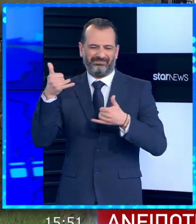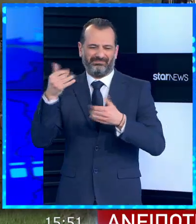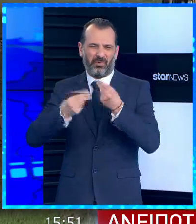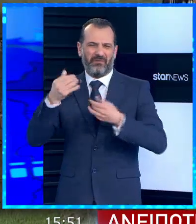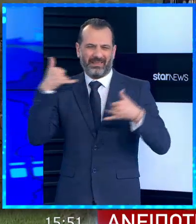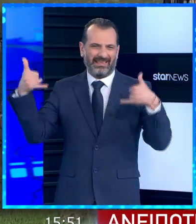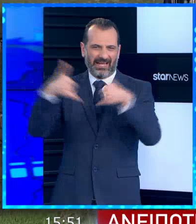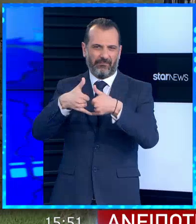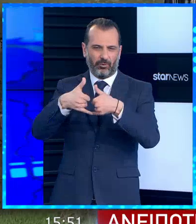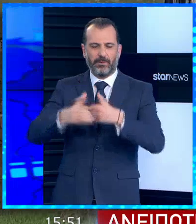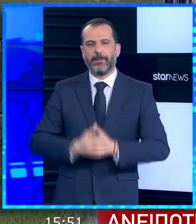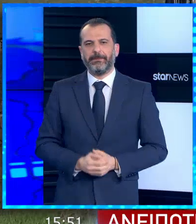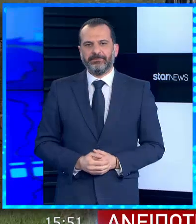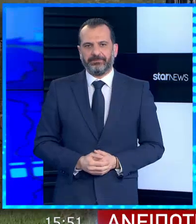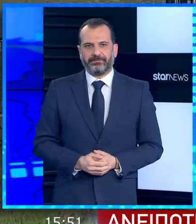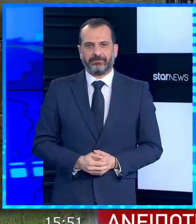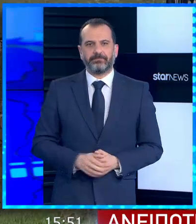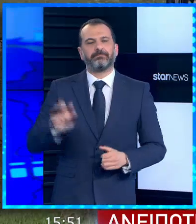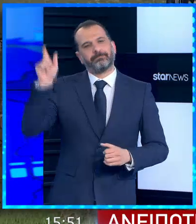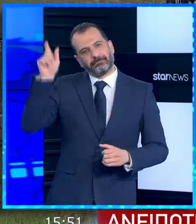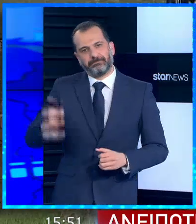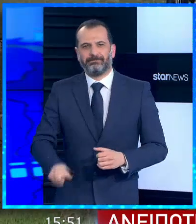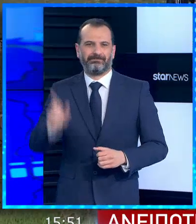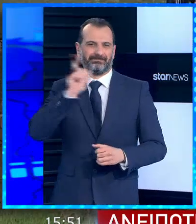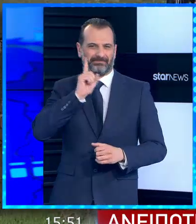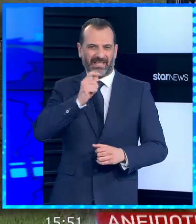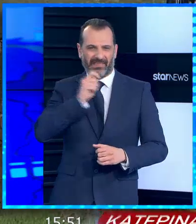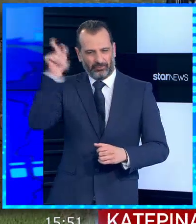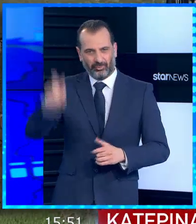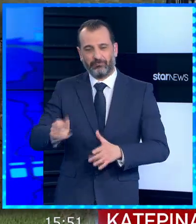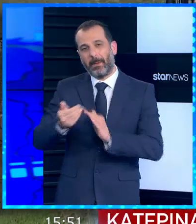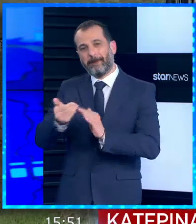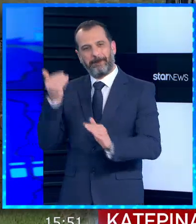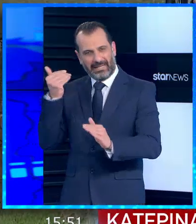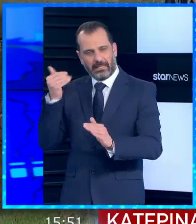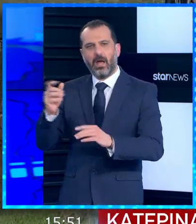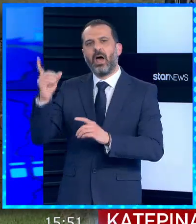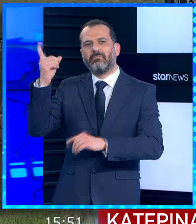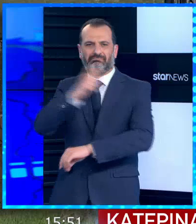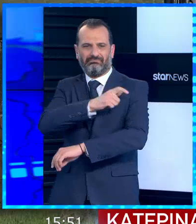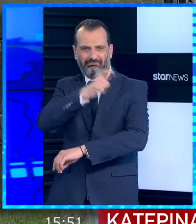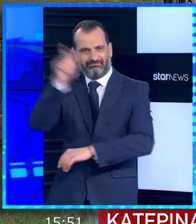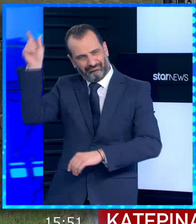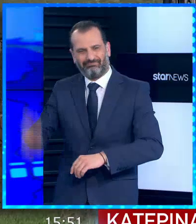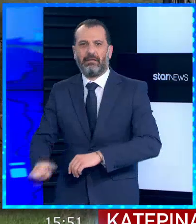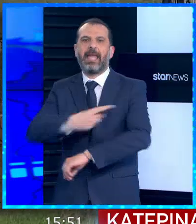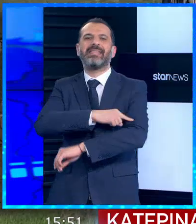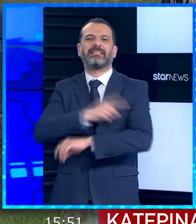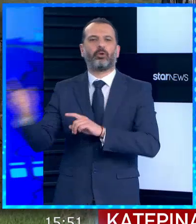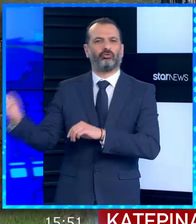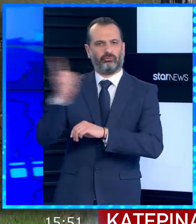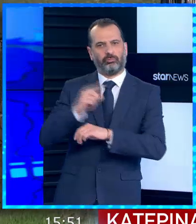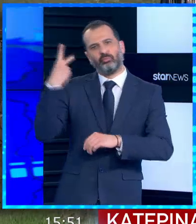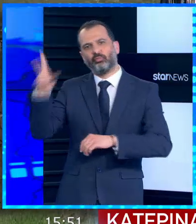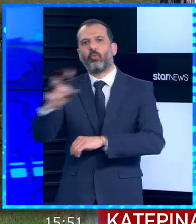Κατερίνα. Πριν από λίγο, λοιπόν, κάναμε τη δήλωση. Μας ήρθε και μας μίλησε ένας γιατρός του νοσοκομείου, ο κύριος